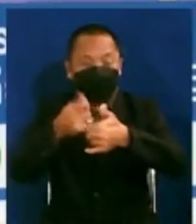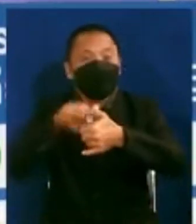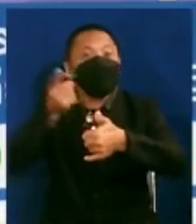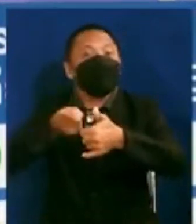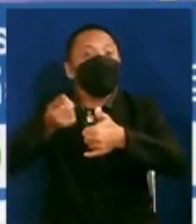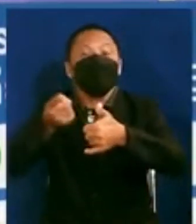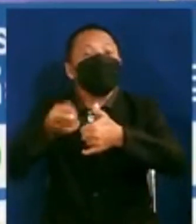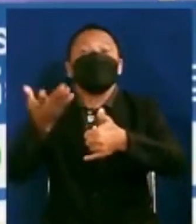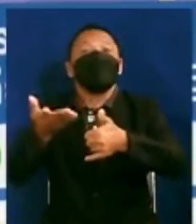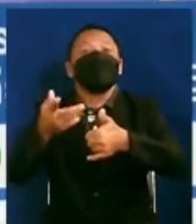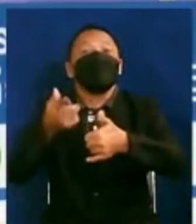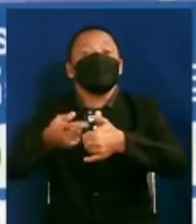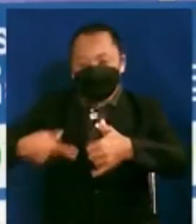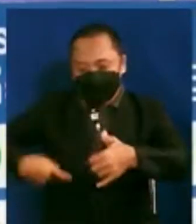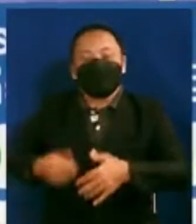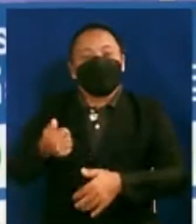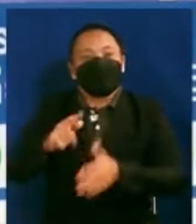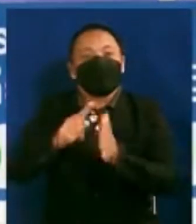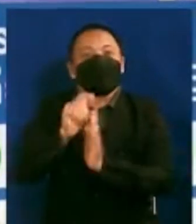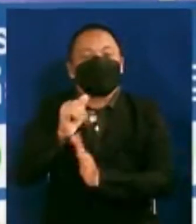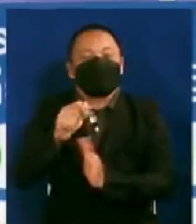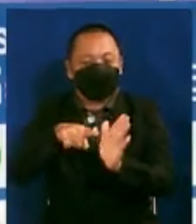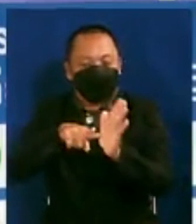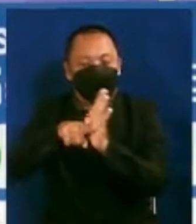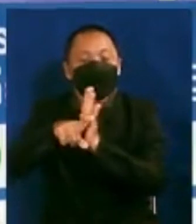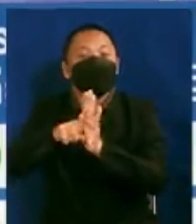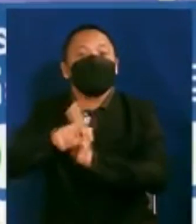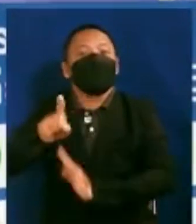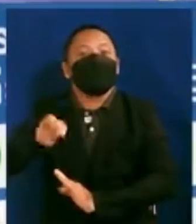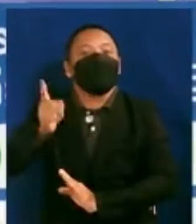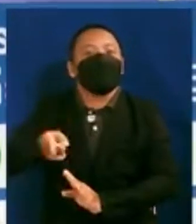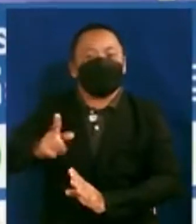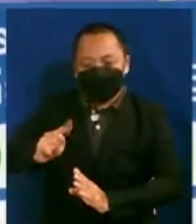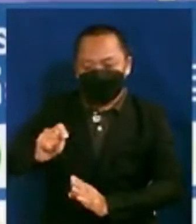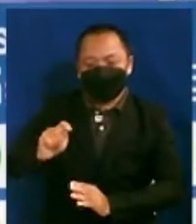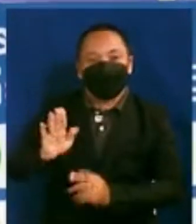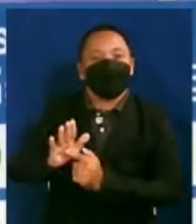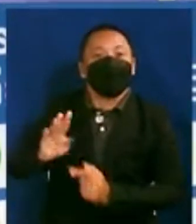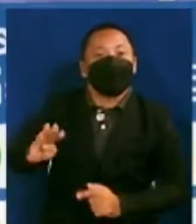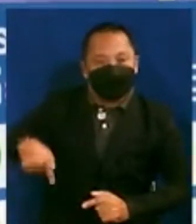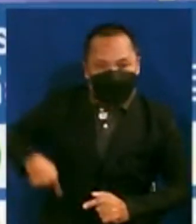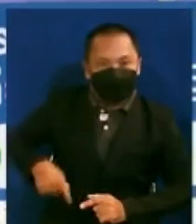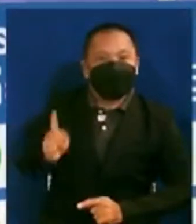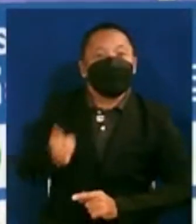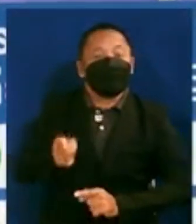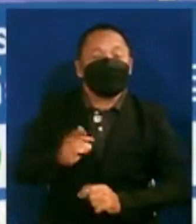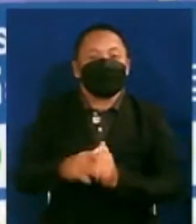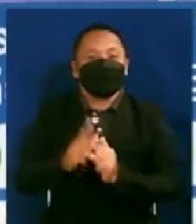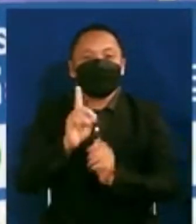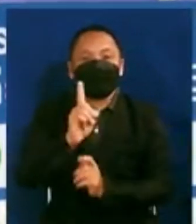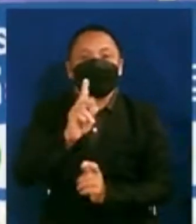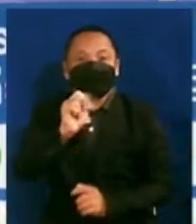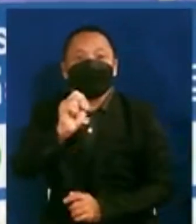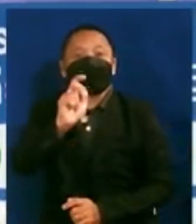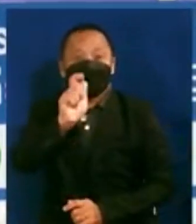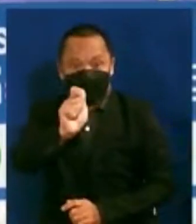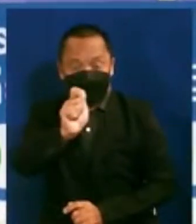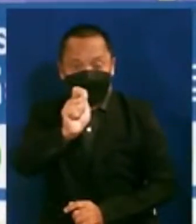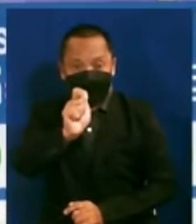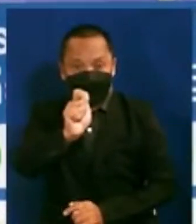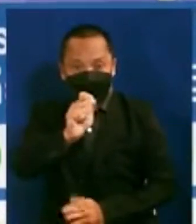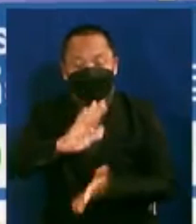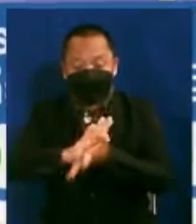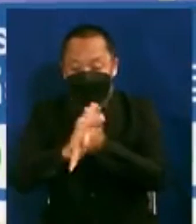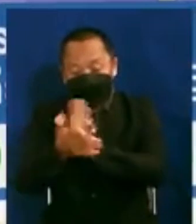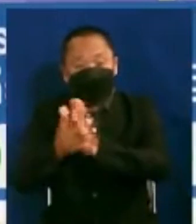ไม่เดือดร้อนเลยนะครับยังใช้วัคซีนตัวเดิมได้ดีอยู่เพราะเป็น DNA ไวรัสอัตราการเป